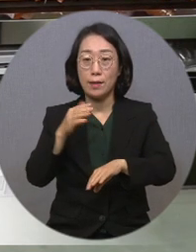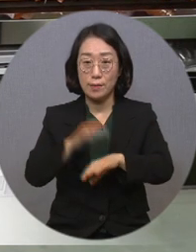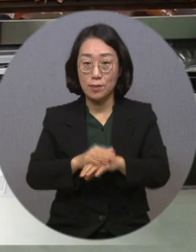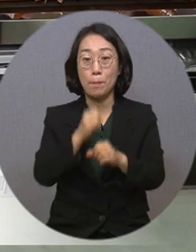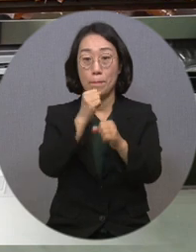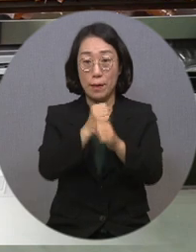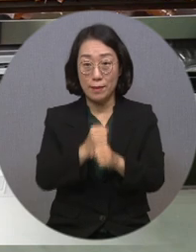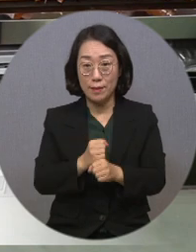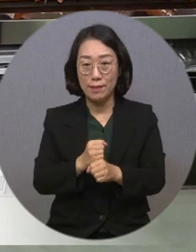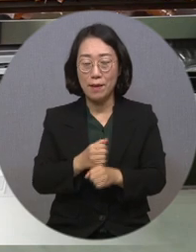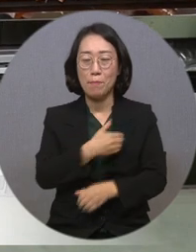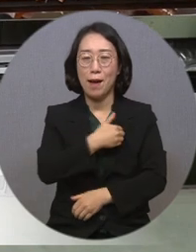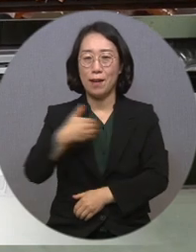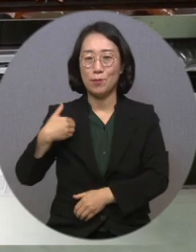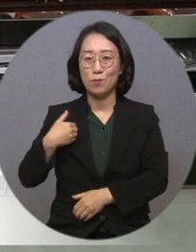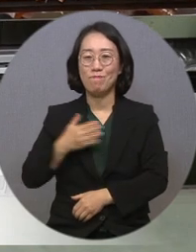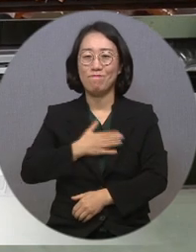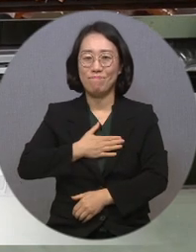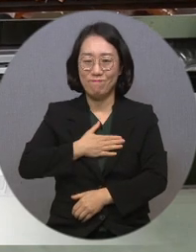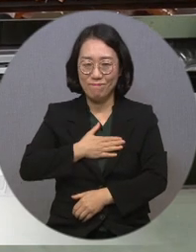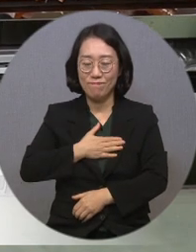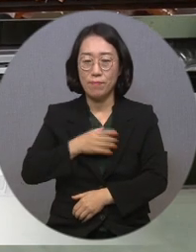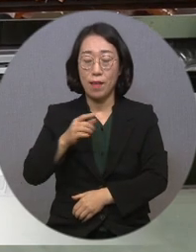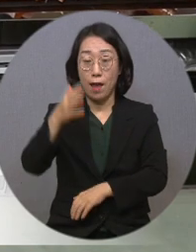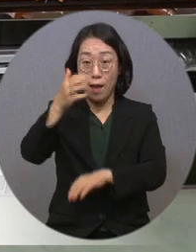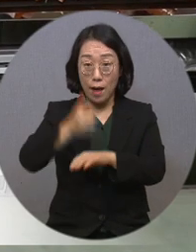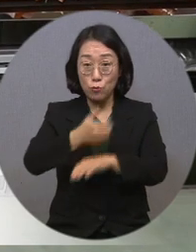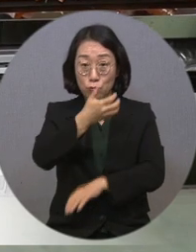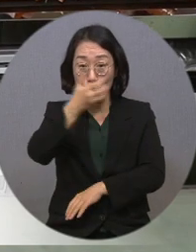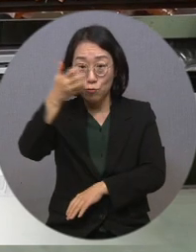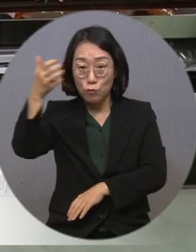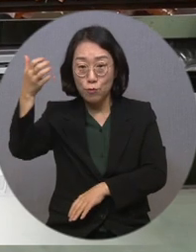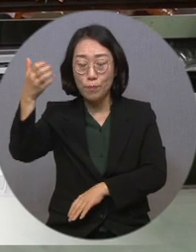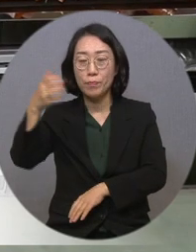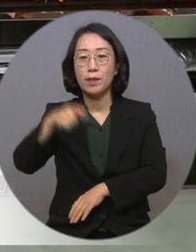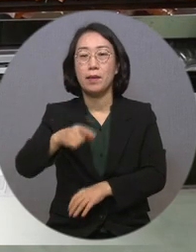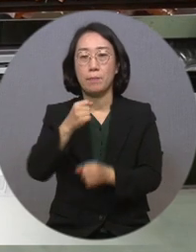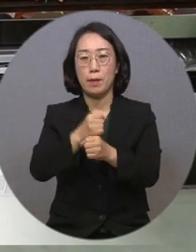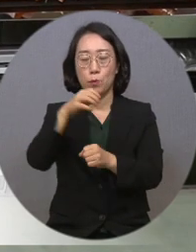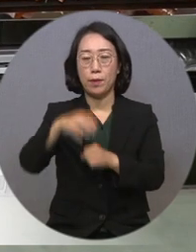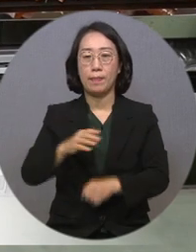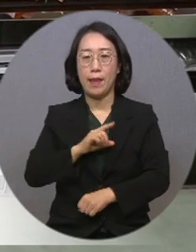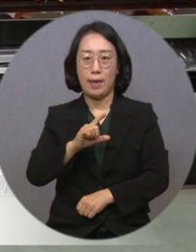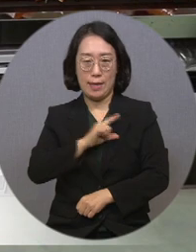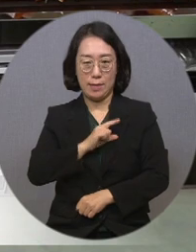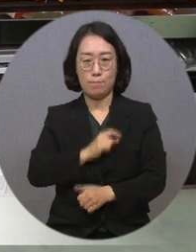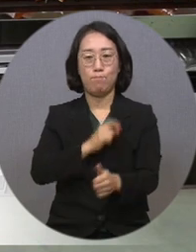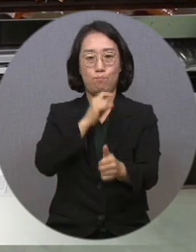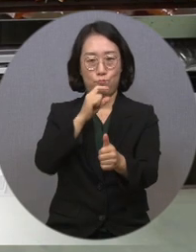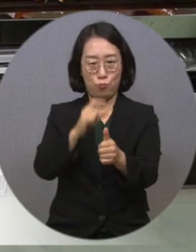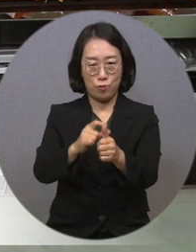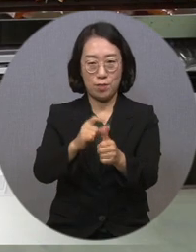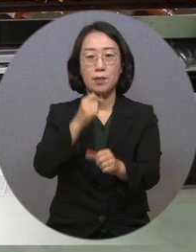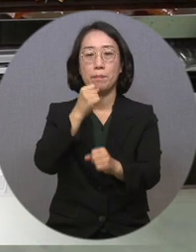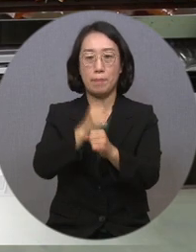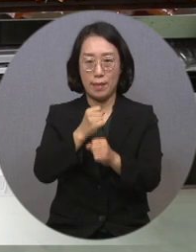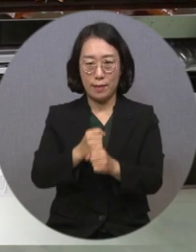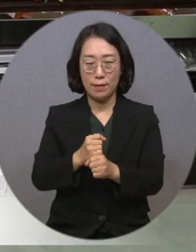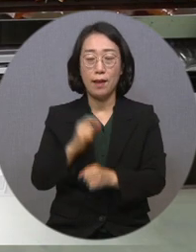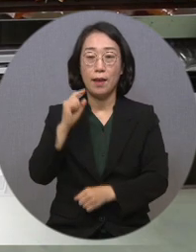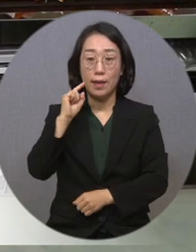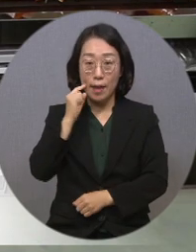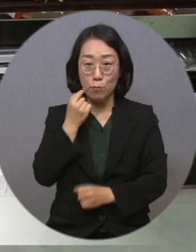만들어 나갈 때 뿌듯함을 느껴요. 근데 나중에 이제 꿈이 공방에서 제가 제 브랜드를 걸고 만든